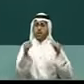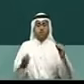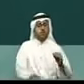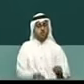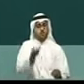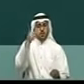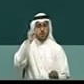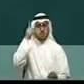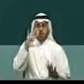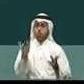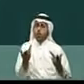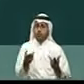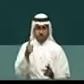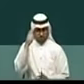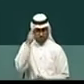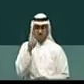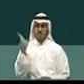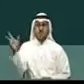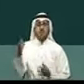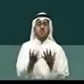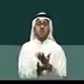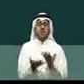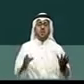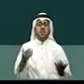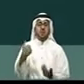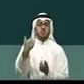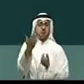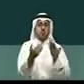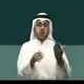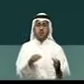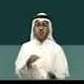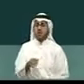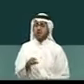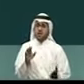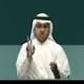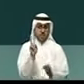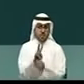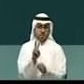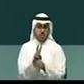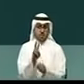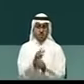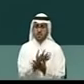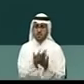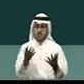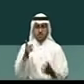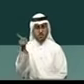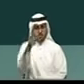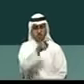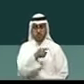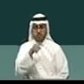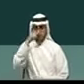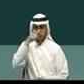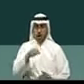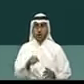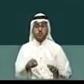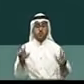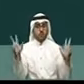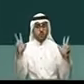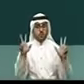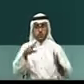الدولية. ونوه سمو وزير الداخلية بالتعاون مع الأشقاء في تركيا من خلال لجنة التحقيق المشتركة وغيرها من القنوات